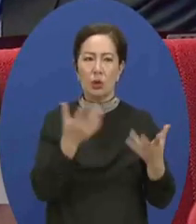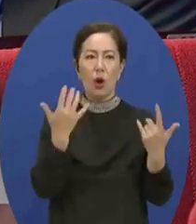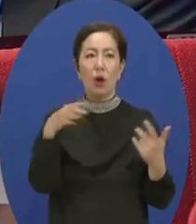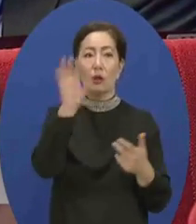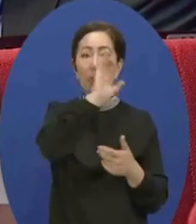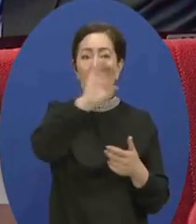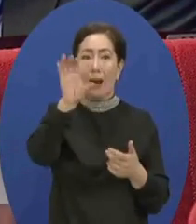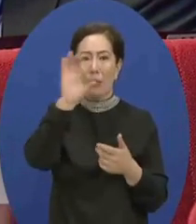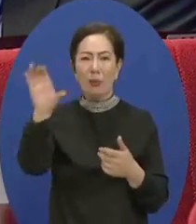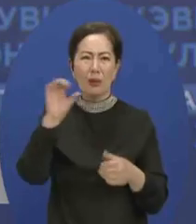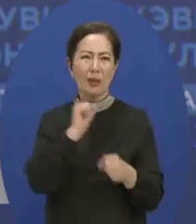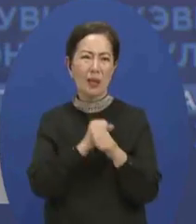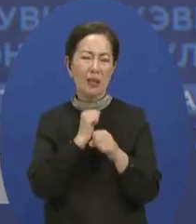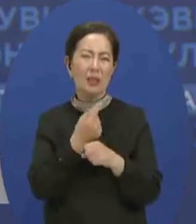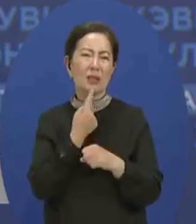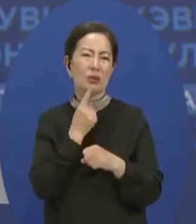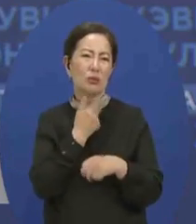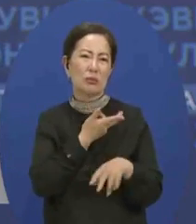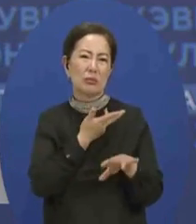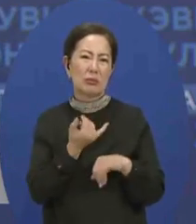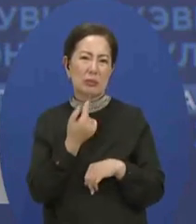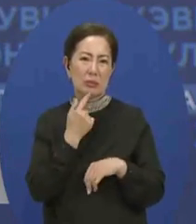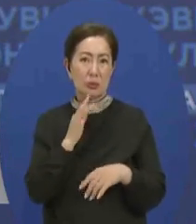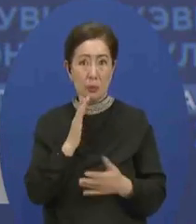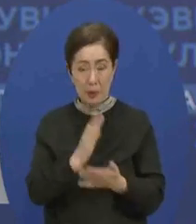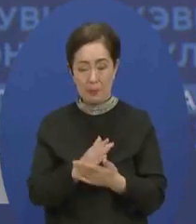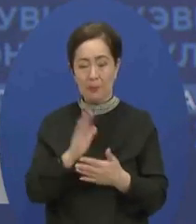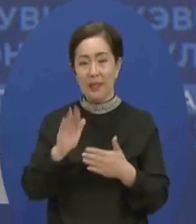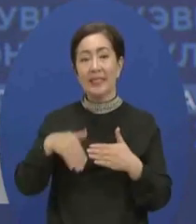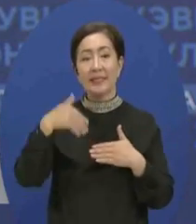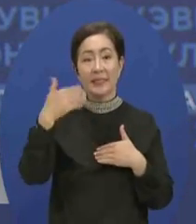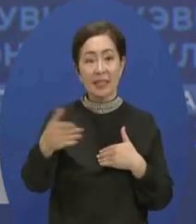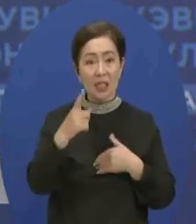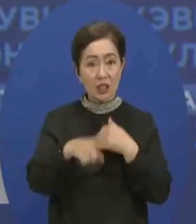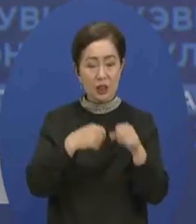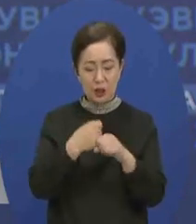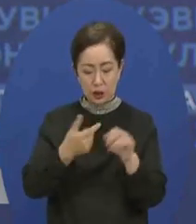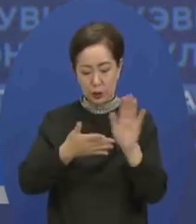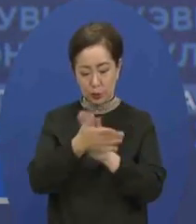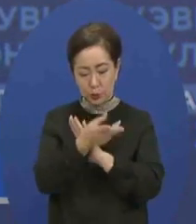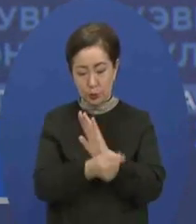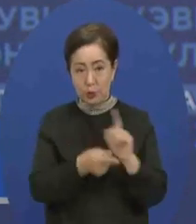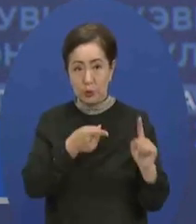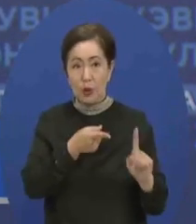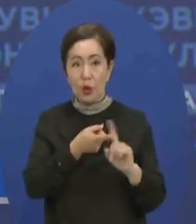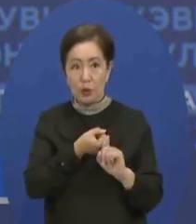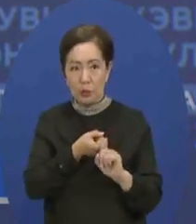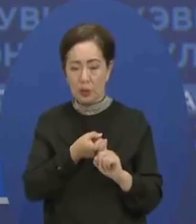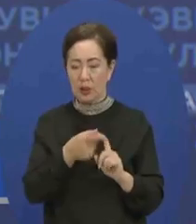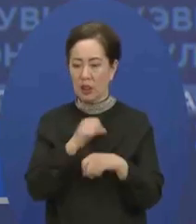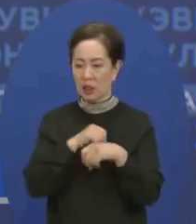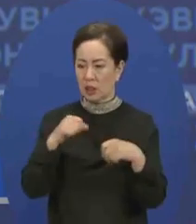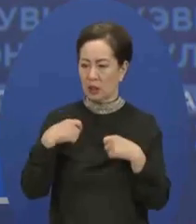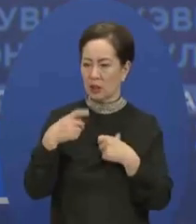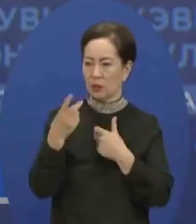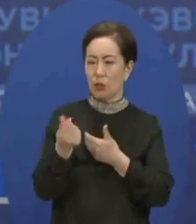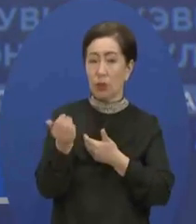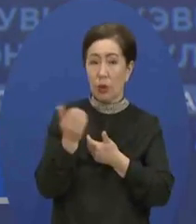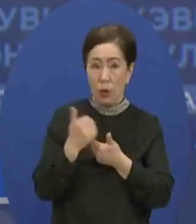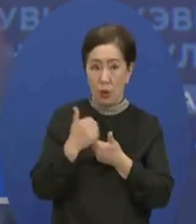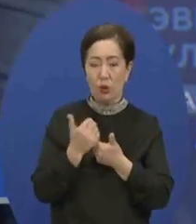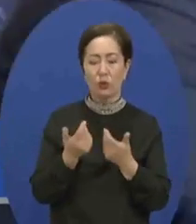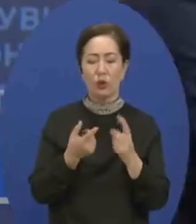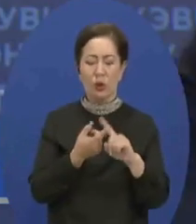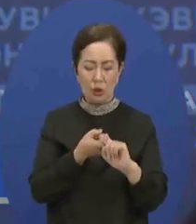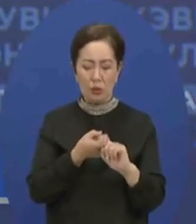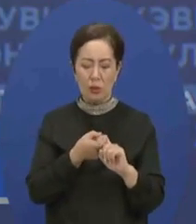аж ахуйн нэгжүүдийн байдал одоо хүндрэхээр байна гэж. Ирэх оны төсвийн хүрээнд бас иргэдийн цалин орлого дэтгэр тэтгэмжийг одоо улсын 3 тал хилсэрийн